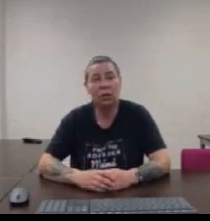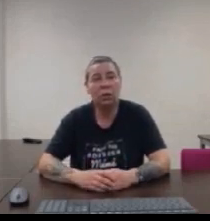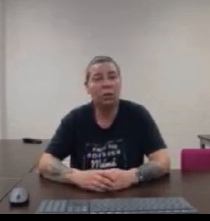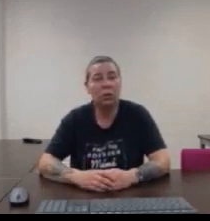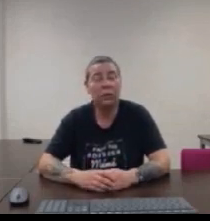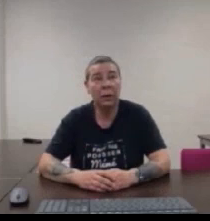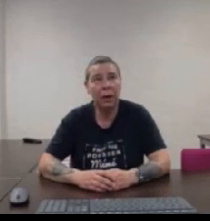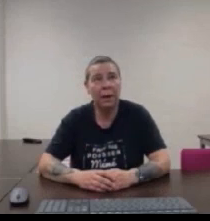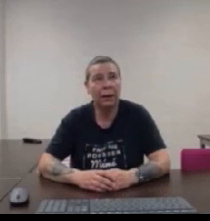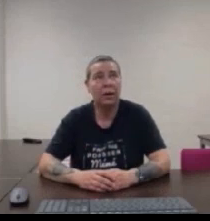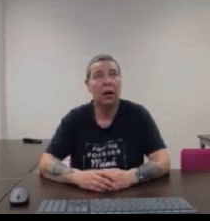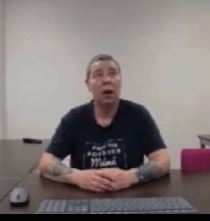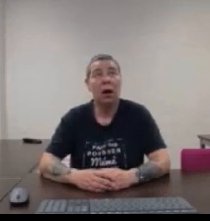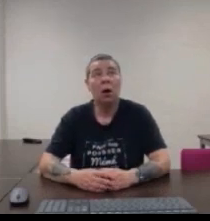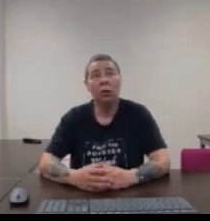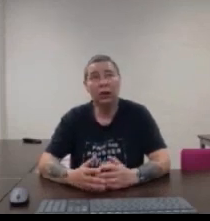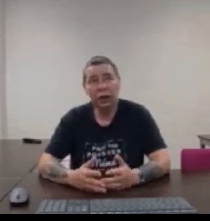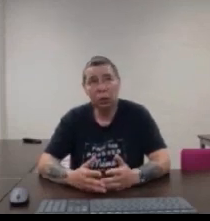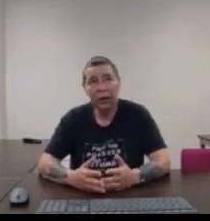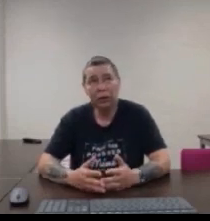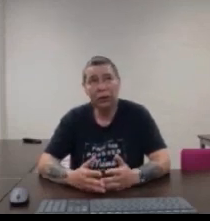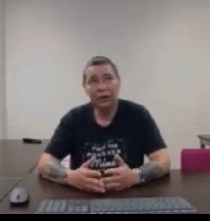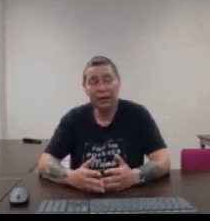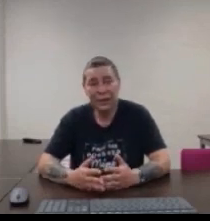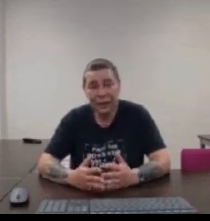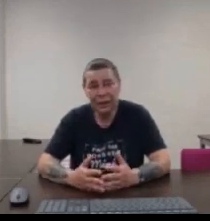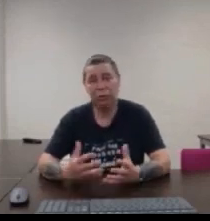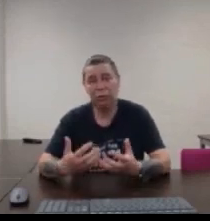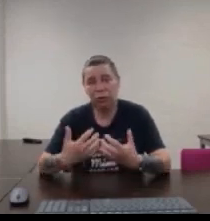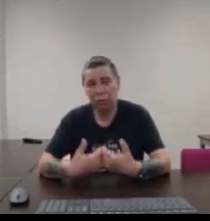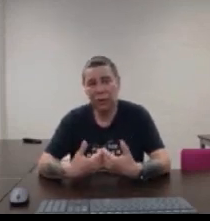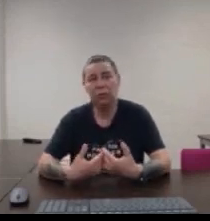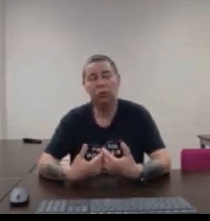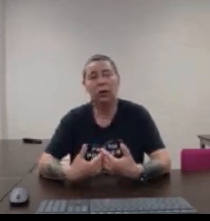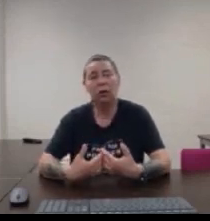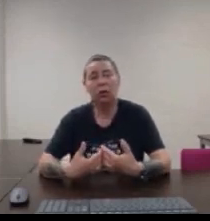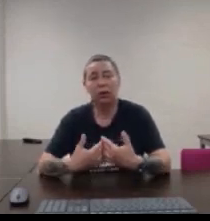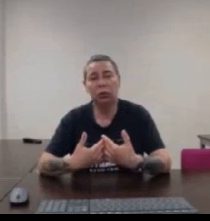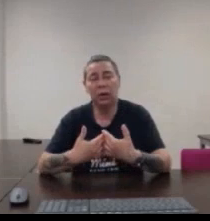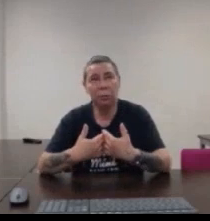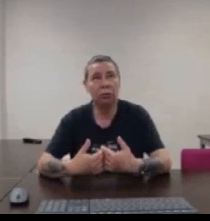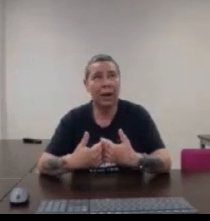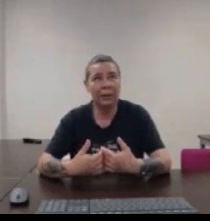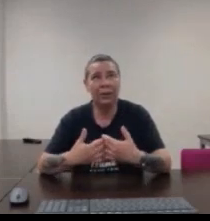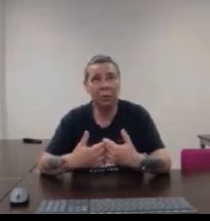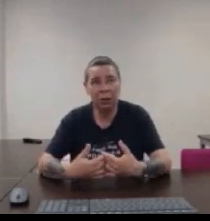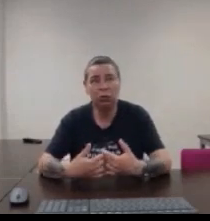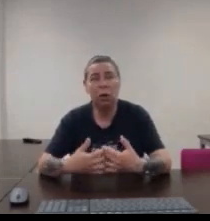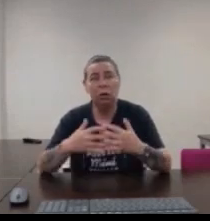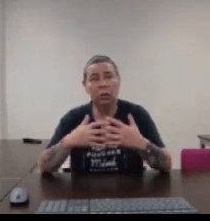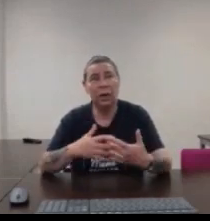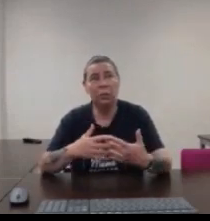et comment ça peut apparaître. On est dans un contexte de travail statique, puisque le travail sur écran, on est sur de la posture